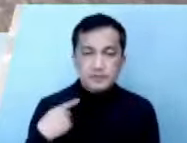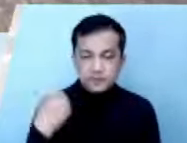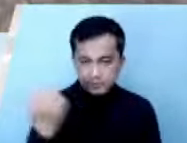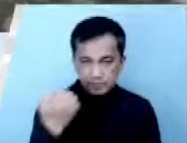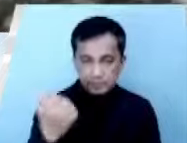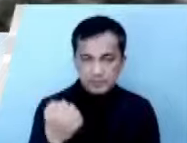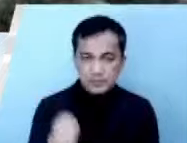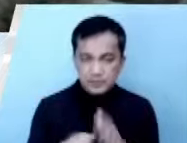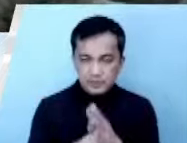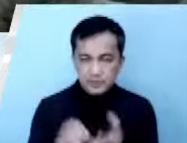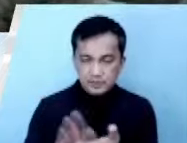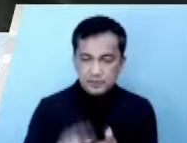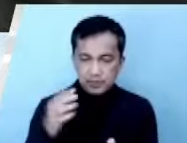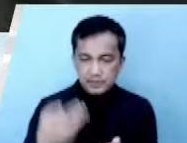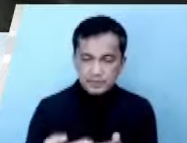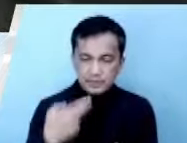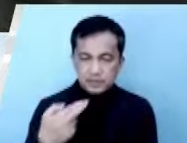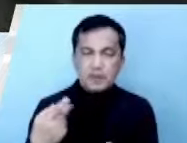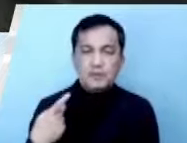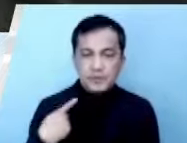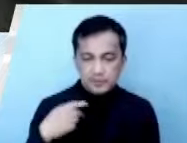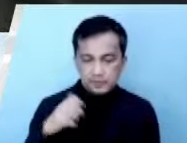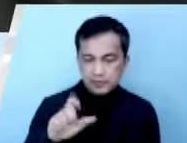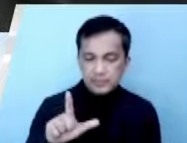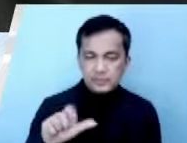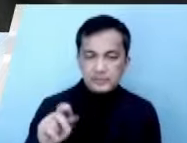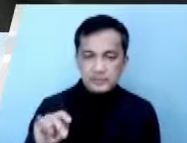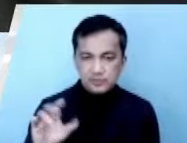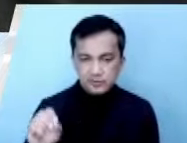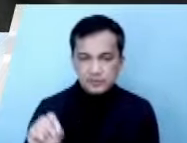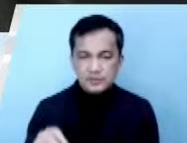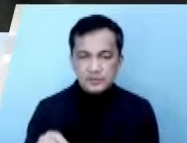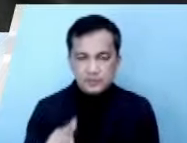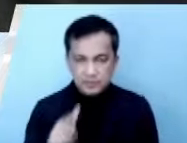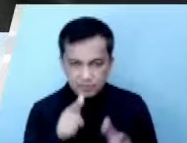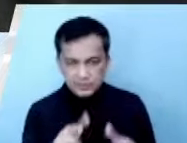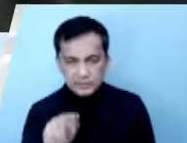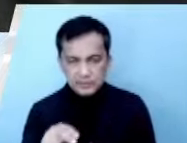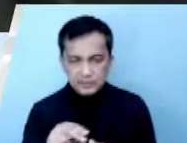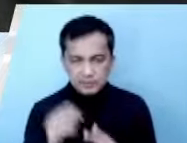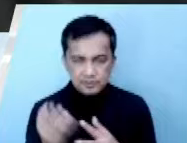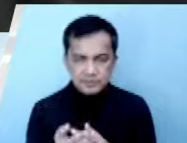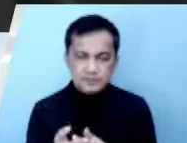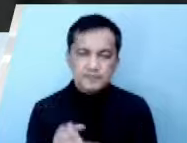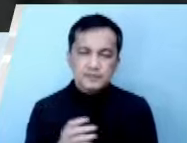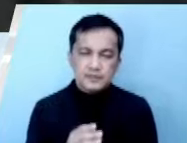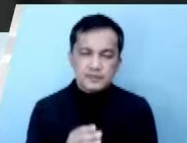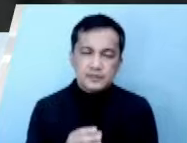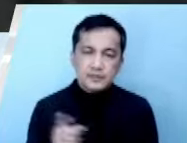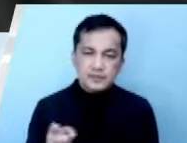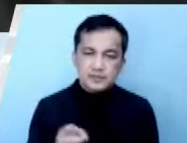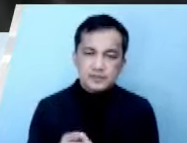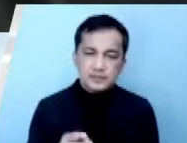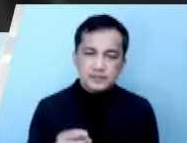mahalang bigas o may El Nino. Mukhang kailangan pakialaman para to keep the traders honest.